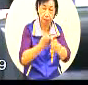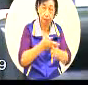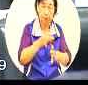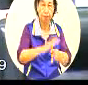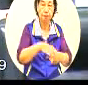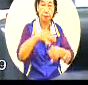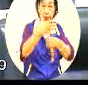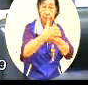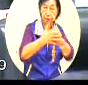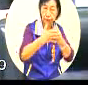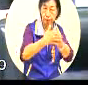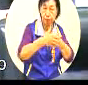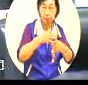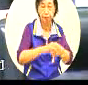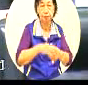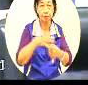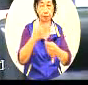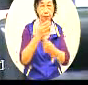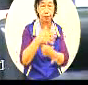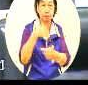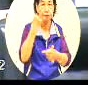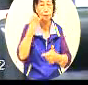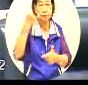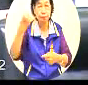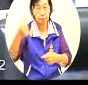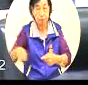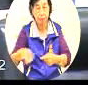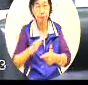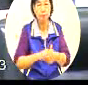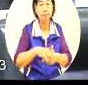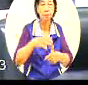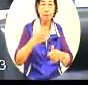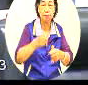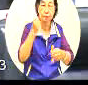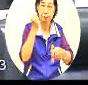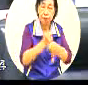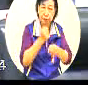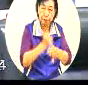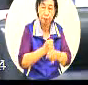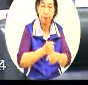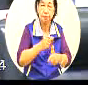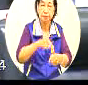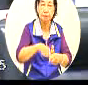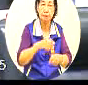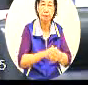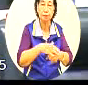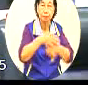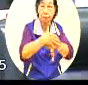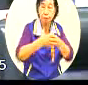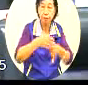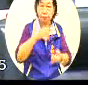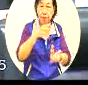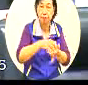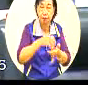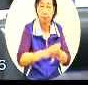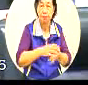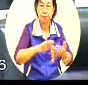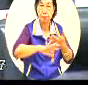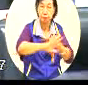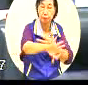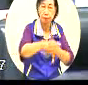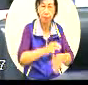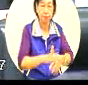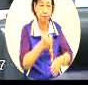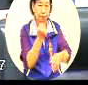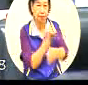旗津区居民在地的就业机会，第二个部分是可能未来是否劳工局或是其他的这些局处有一些